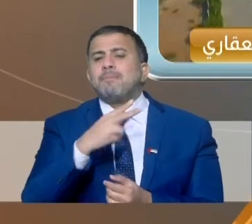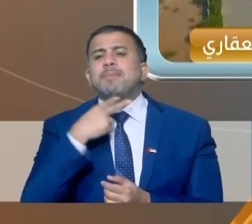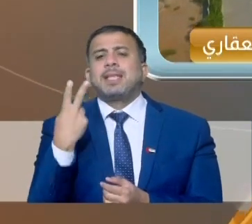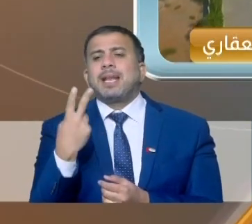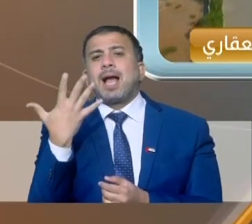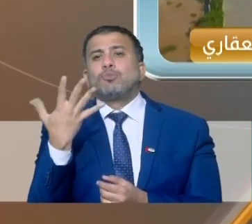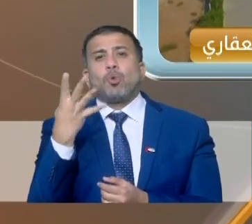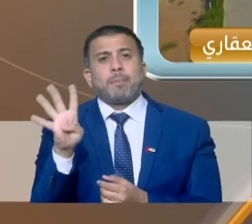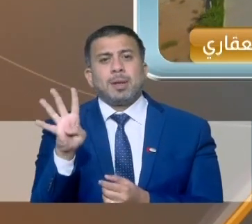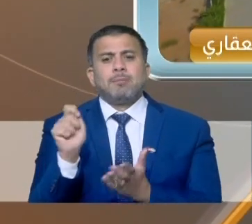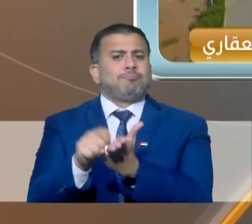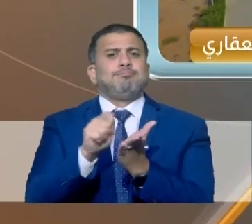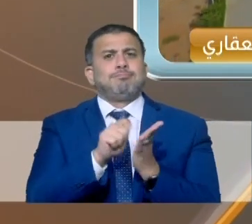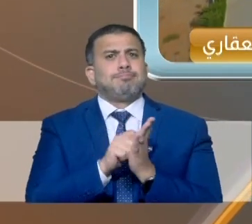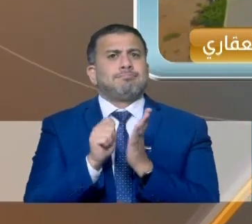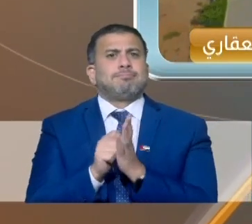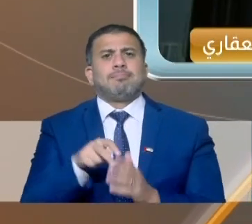4,245 معاملة ونسبتها